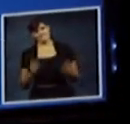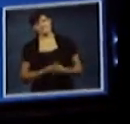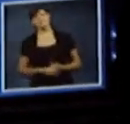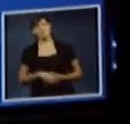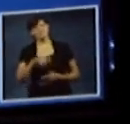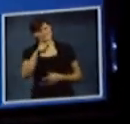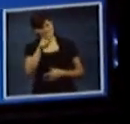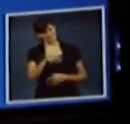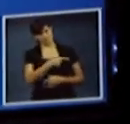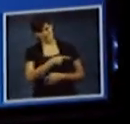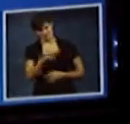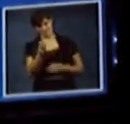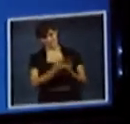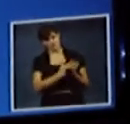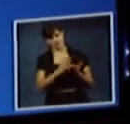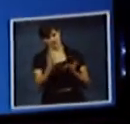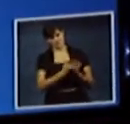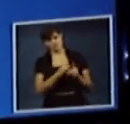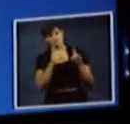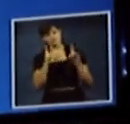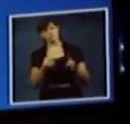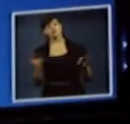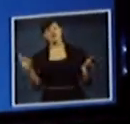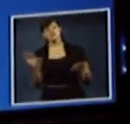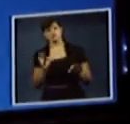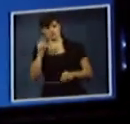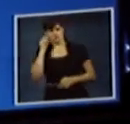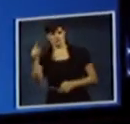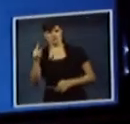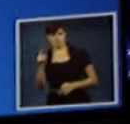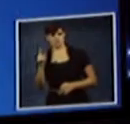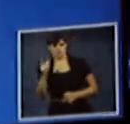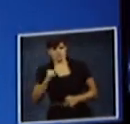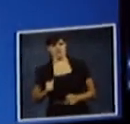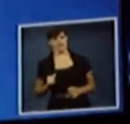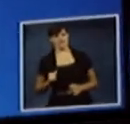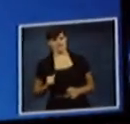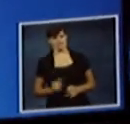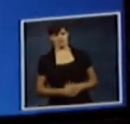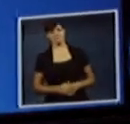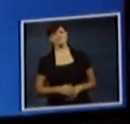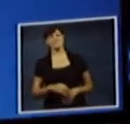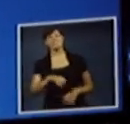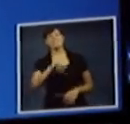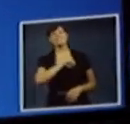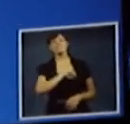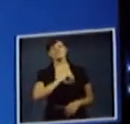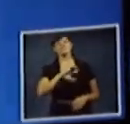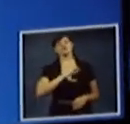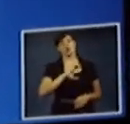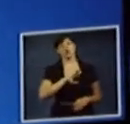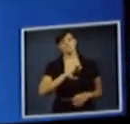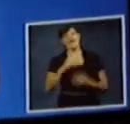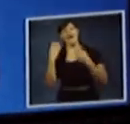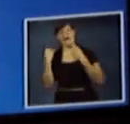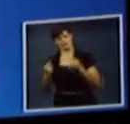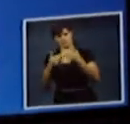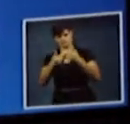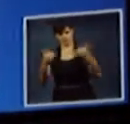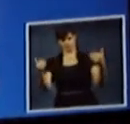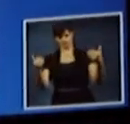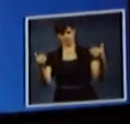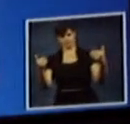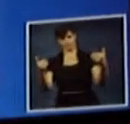auch das Risiko tragen. Wenn ich Gewinnchancen und die Haftung voneinander trenne, erlebe ich das, was wir